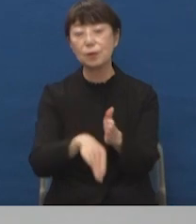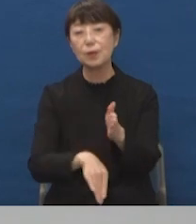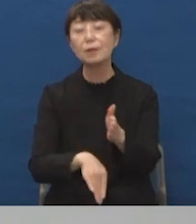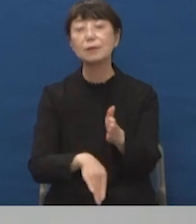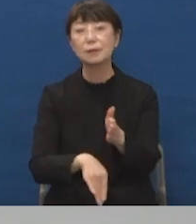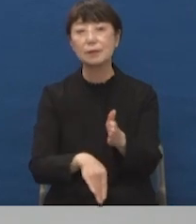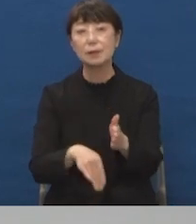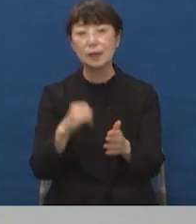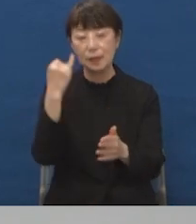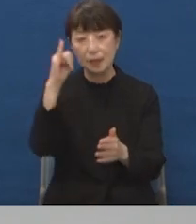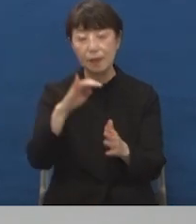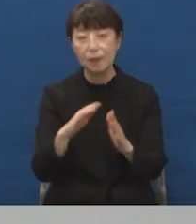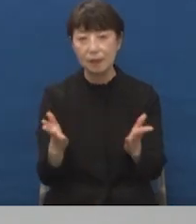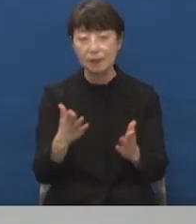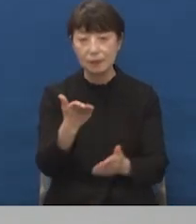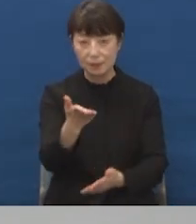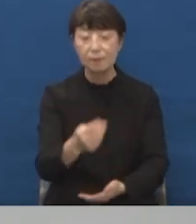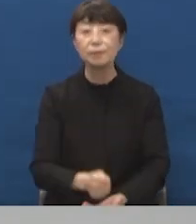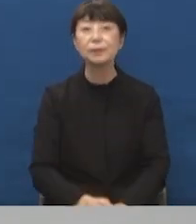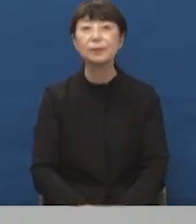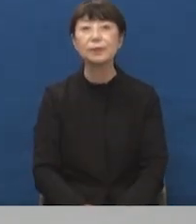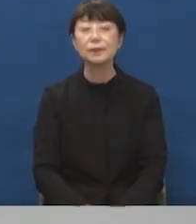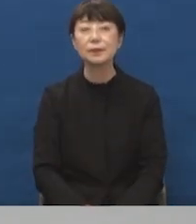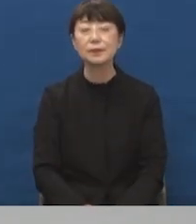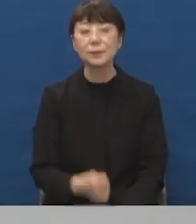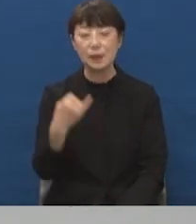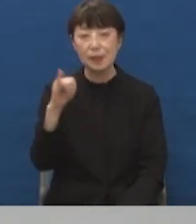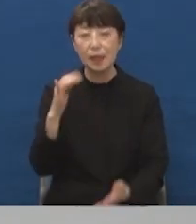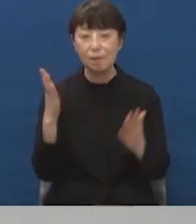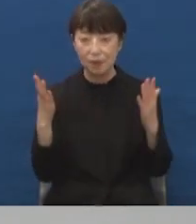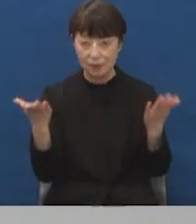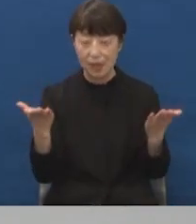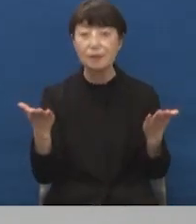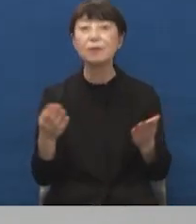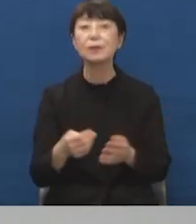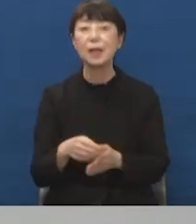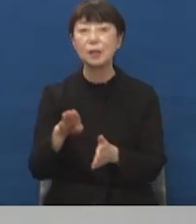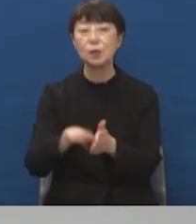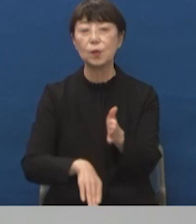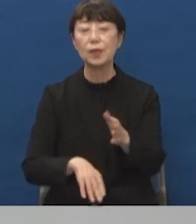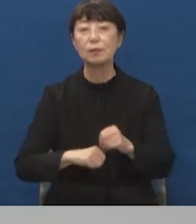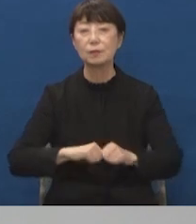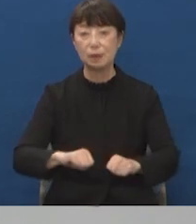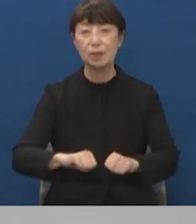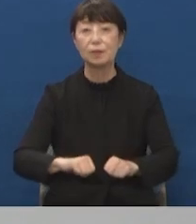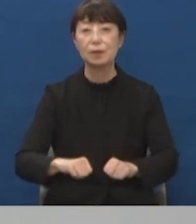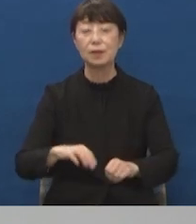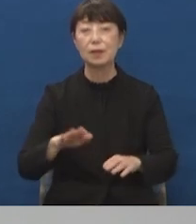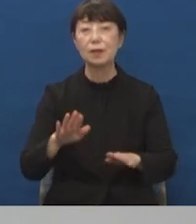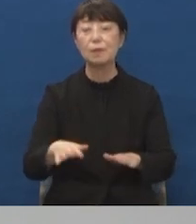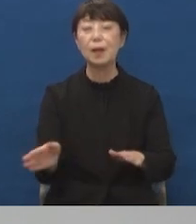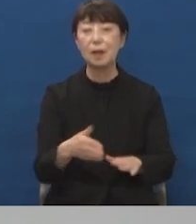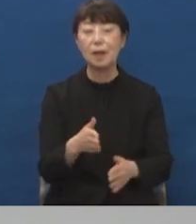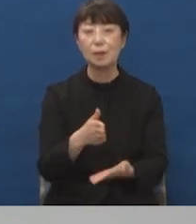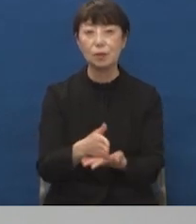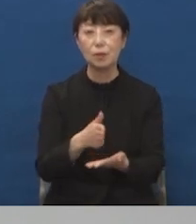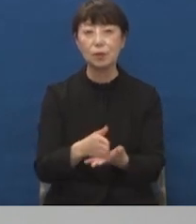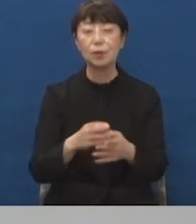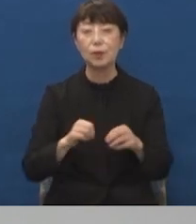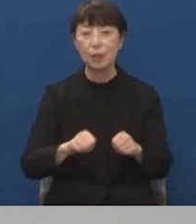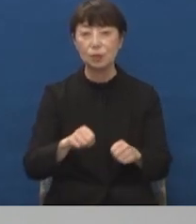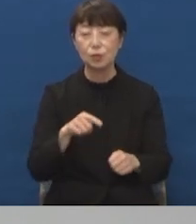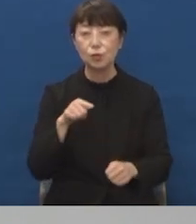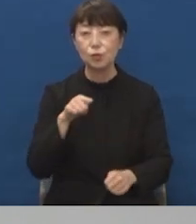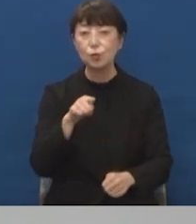にご異議ありませんか。ご異議なしと認め、省略いたします。これより討論を行います。発言の通告があります